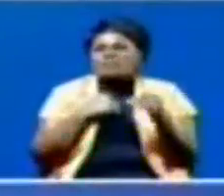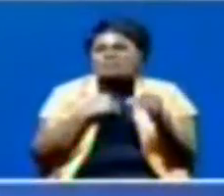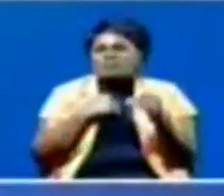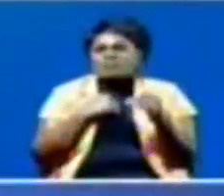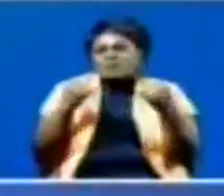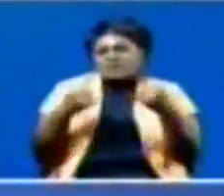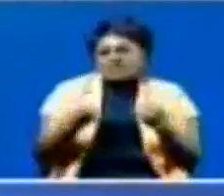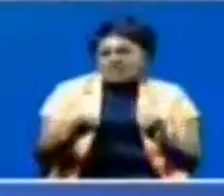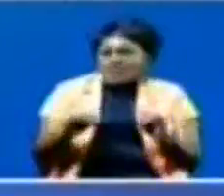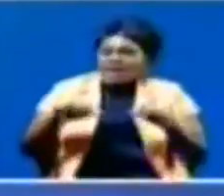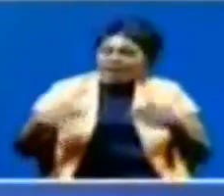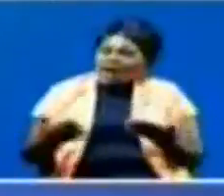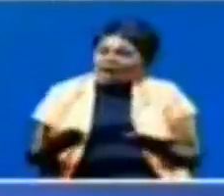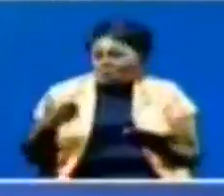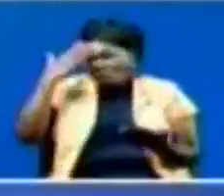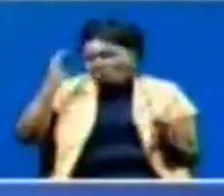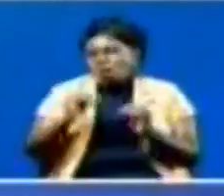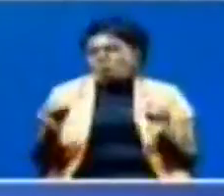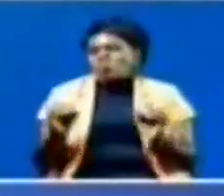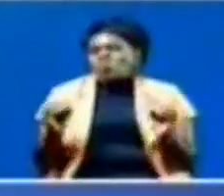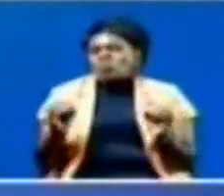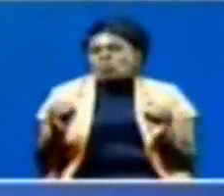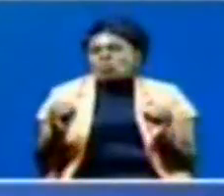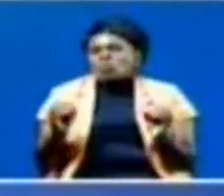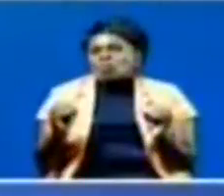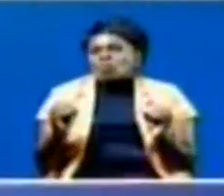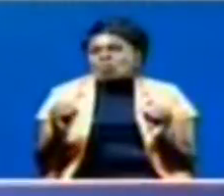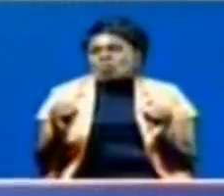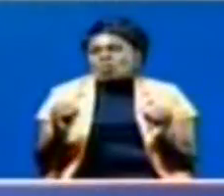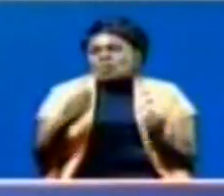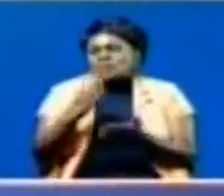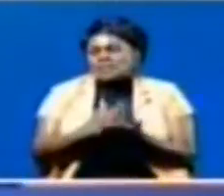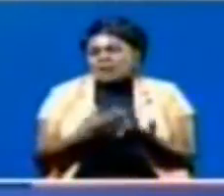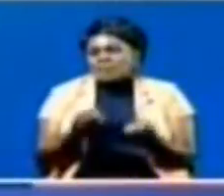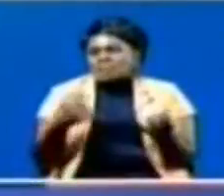Anajaribu kumfresha kivipi? Sijui. Waona. Waona kuna vitu ambavyo